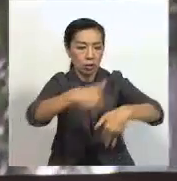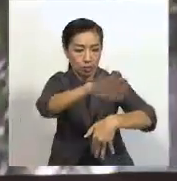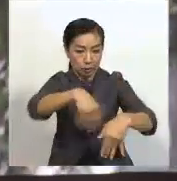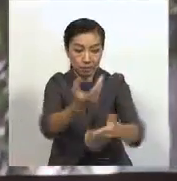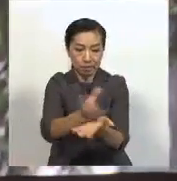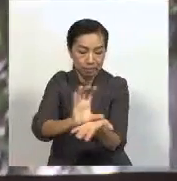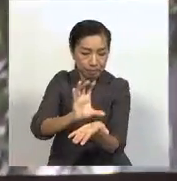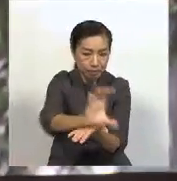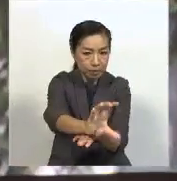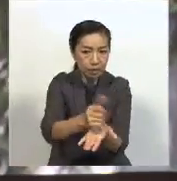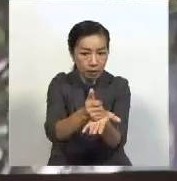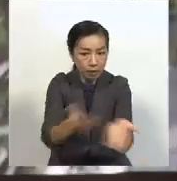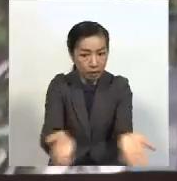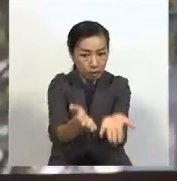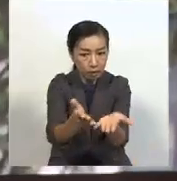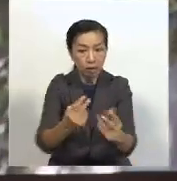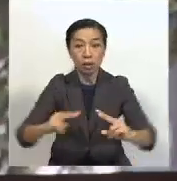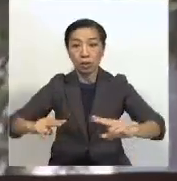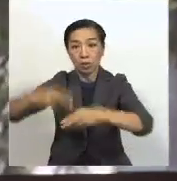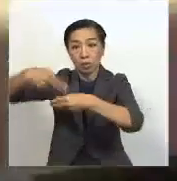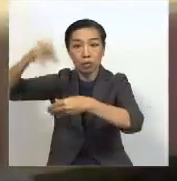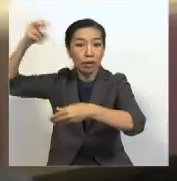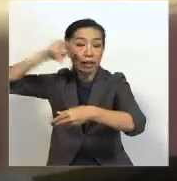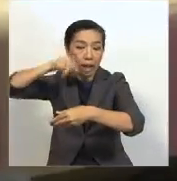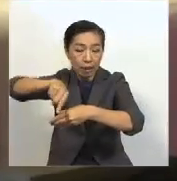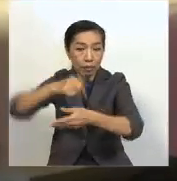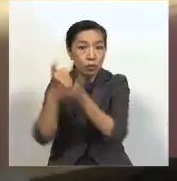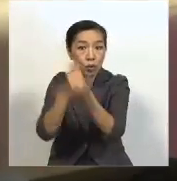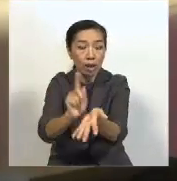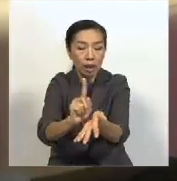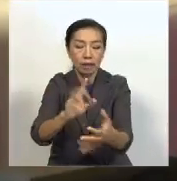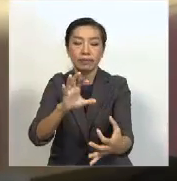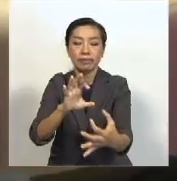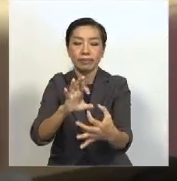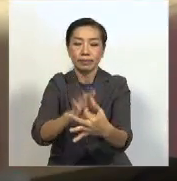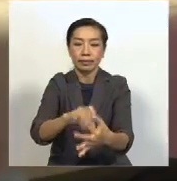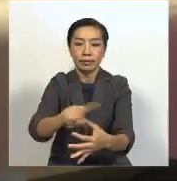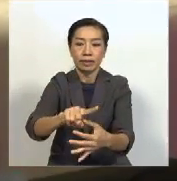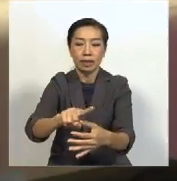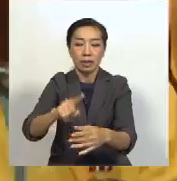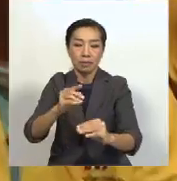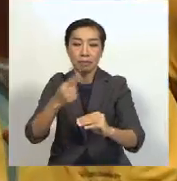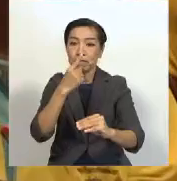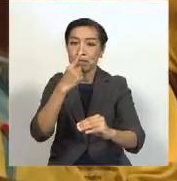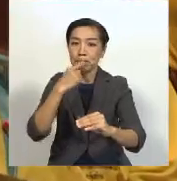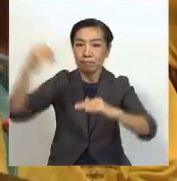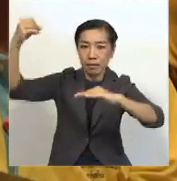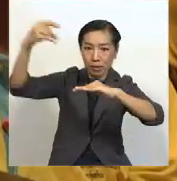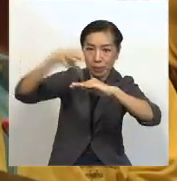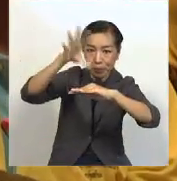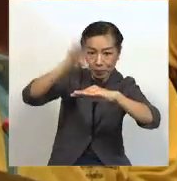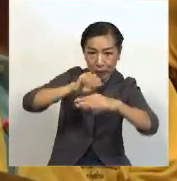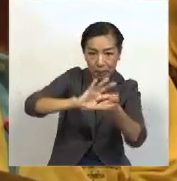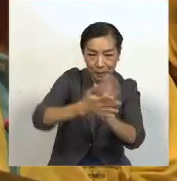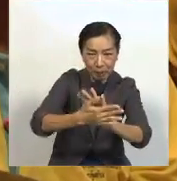ชนหรือว่าด้านกระทรวงพลังงานเนี่ยก็จะเน้นส่งเสริมเรื่องของการใช้โซลาร์เซลล์ที่จะช่วยลดค่าใช้จ่